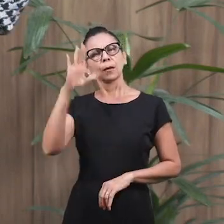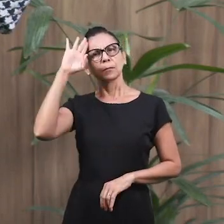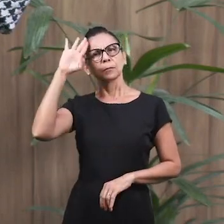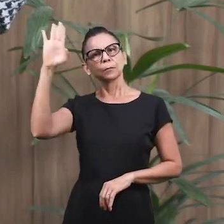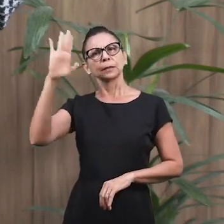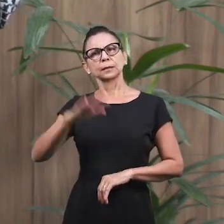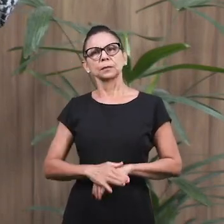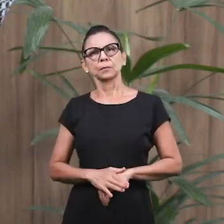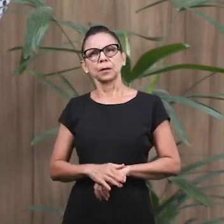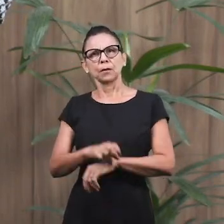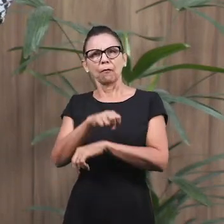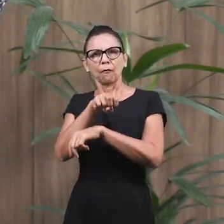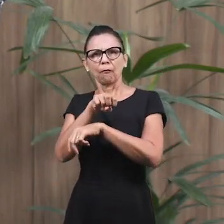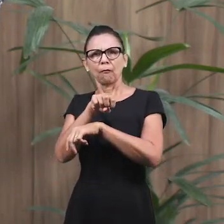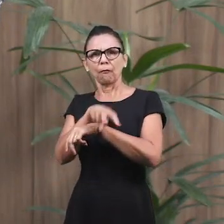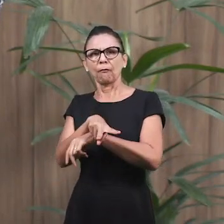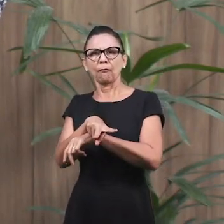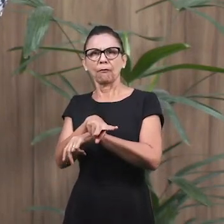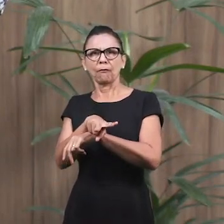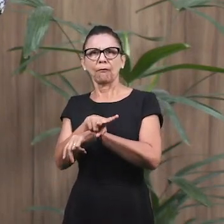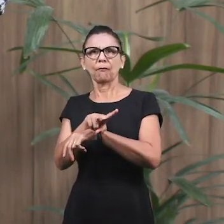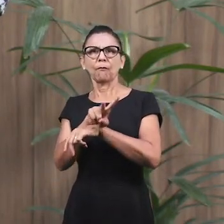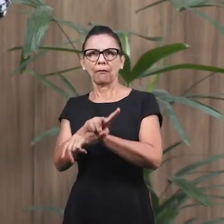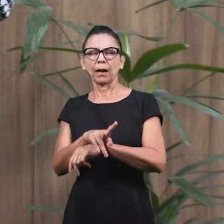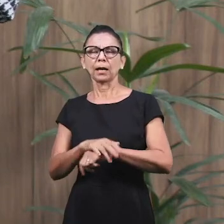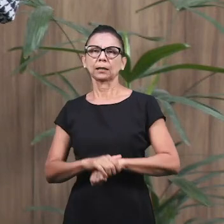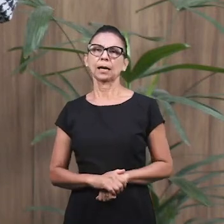И самая главная